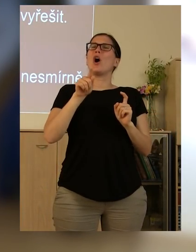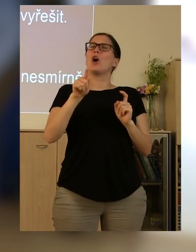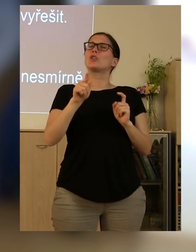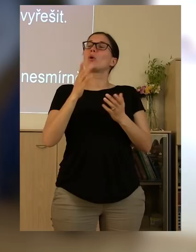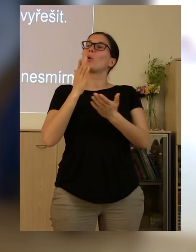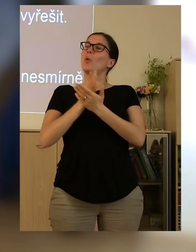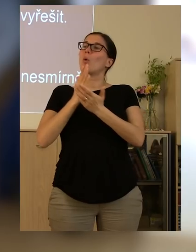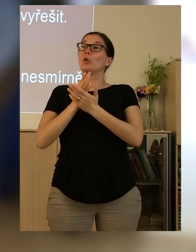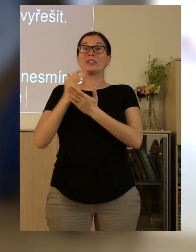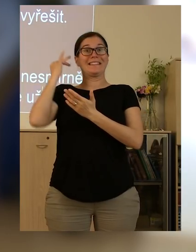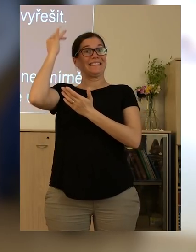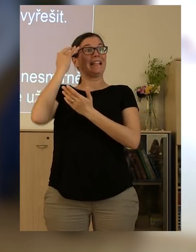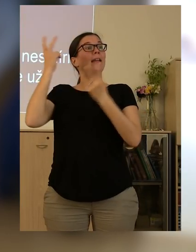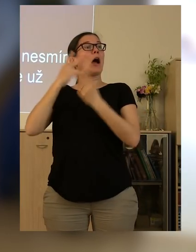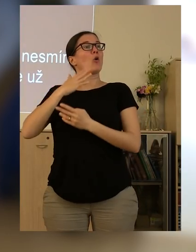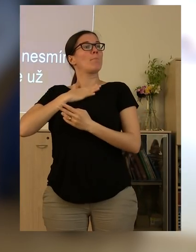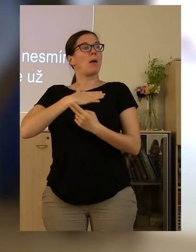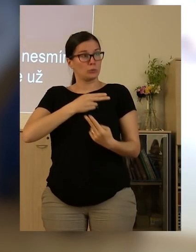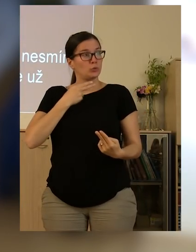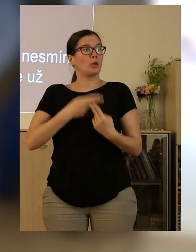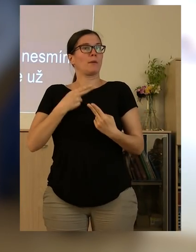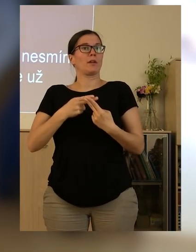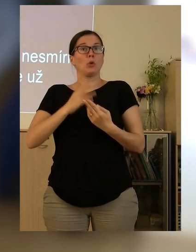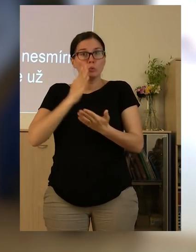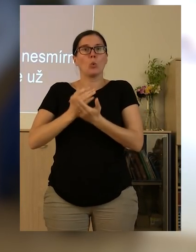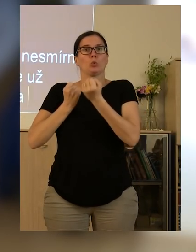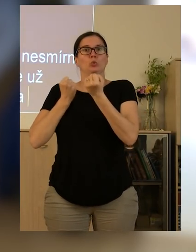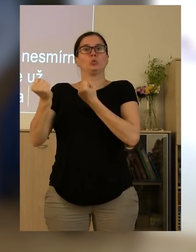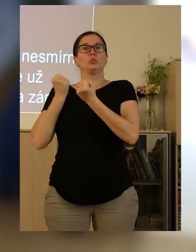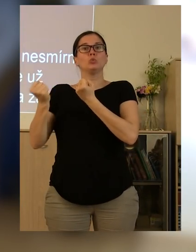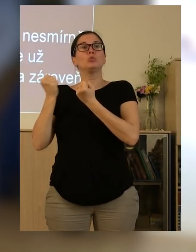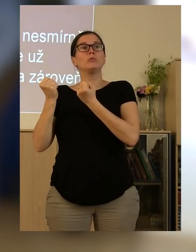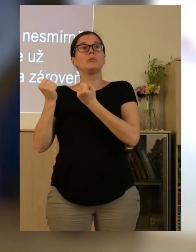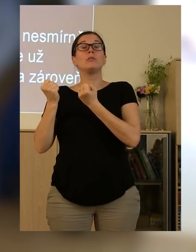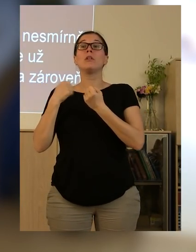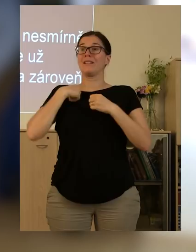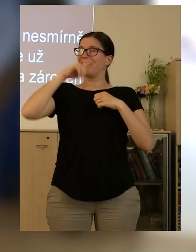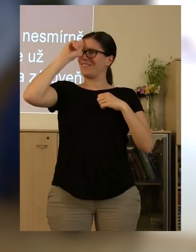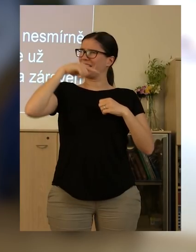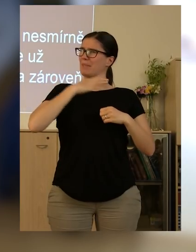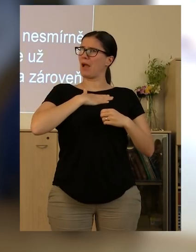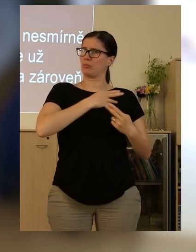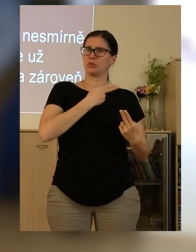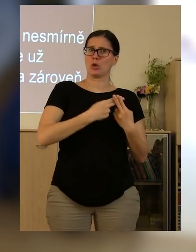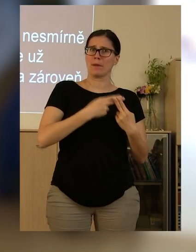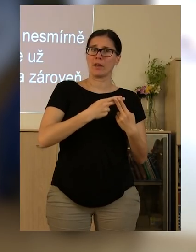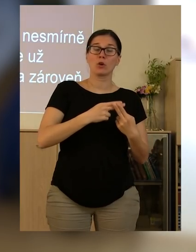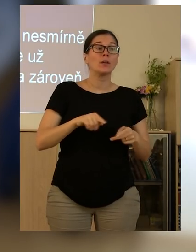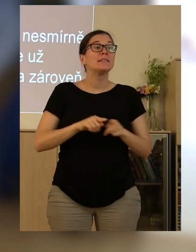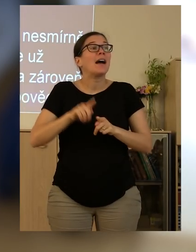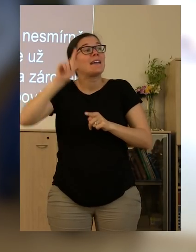té zodpovědnosti. A zároveň, když jsem si vědomý zodpovědnosti, tak se musím být i vědomý toho, že